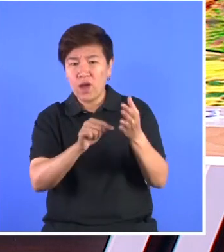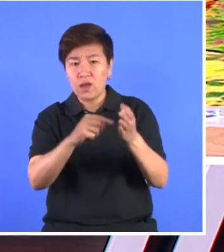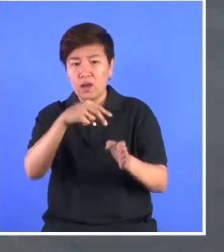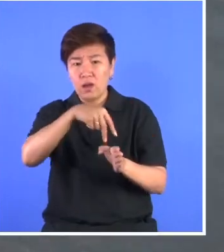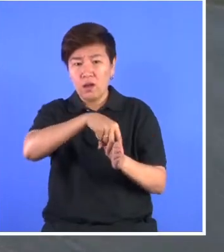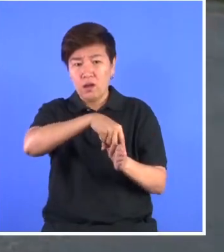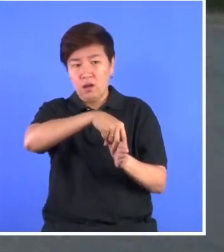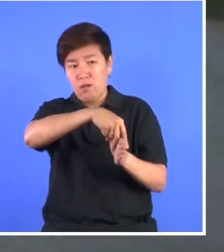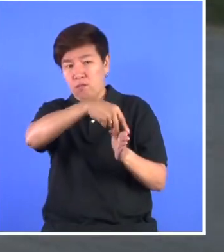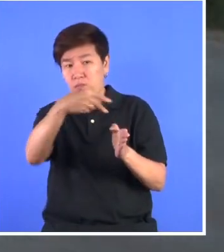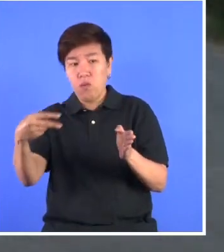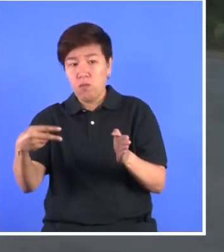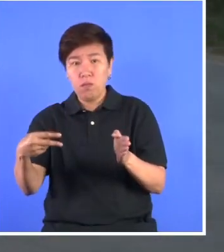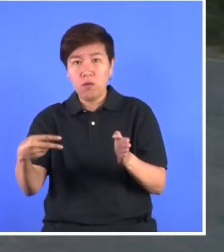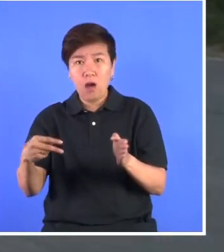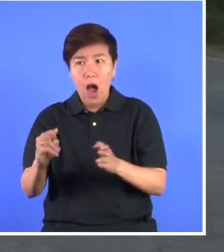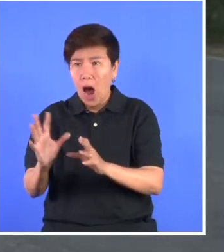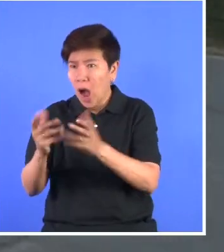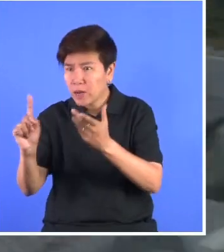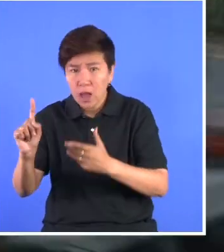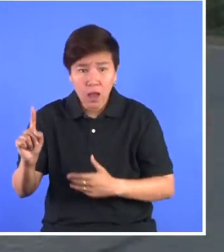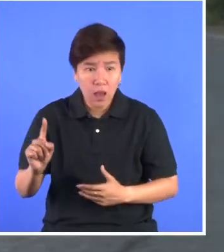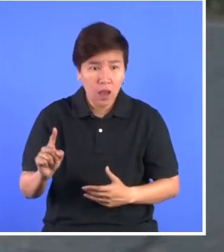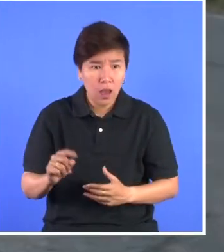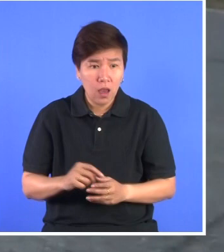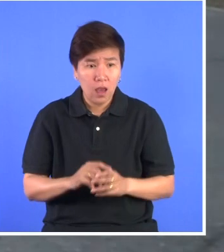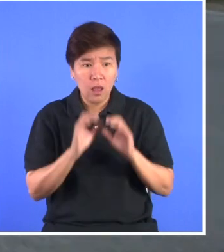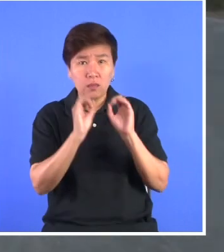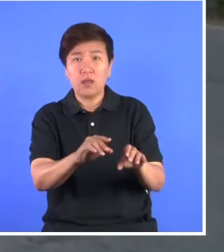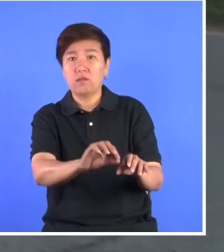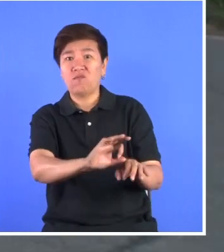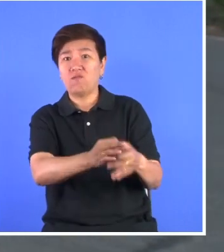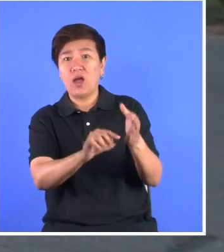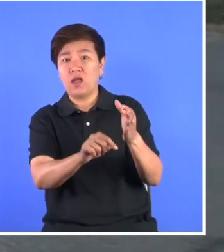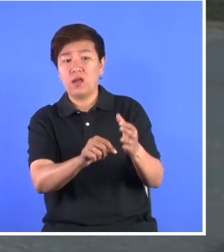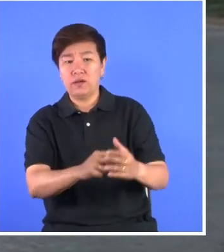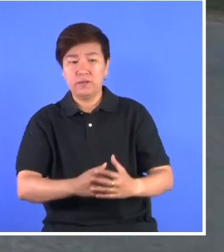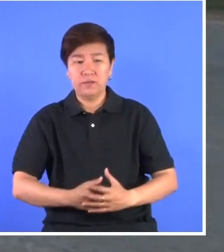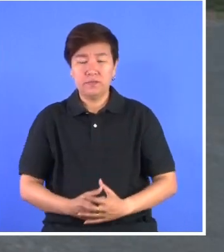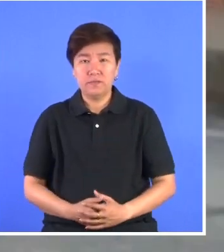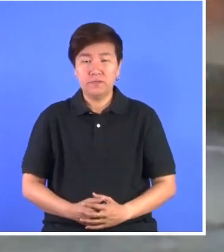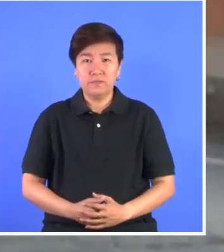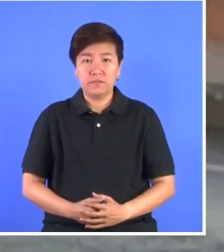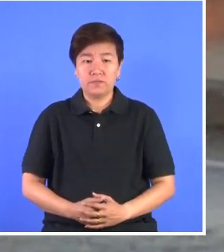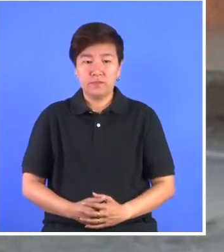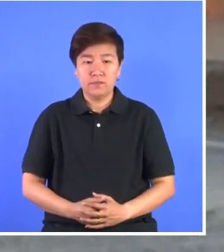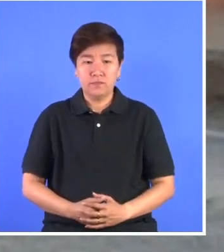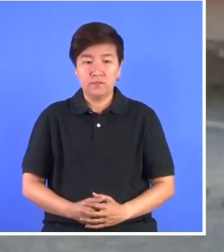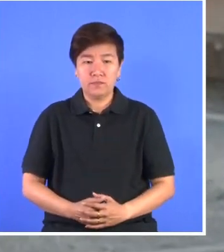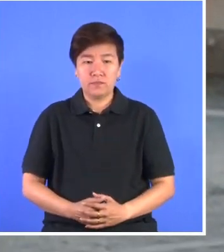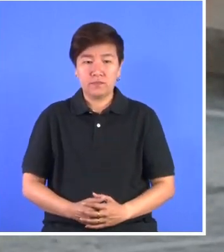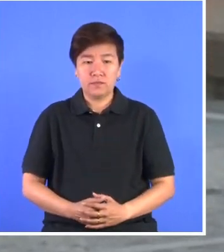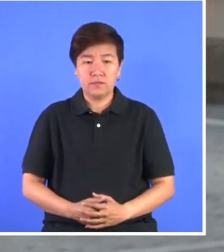าคันนี้ก็หายไปเลยคือหายไปเลยทิ้งรถให้โดนไฟไหม้อยู่ตรงสะพานแบบนี้นี่ค่ะเหตุการณ์นี้ต